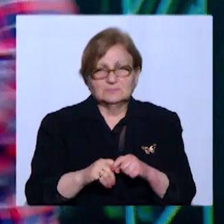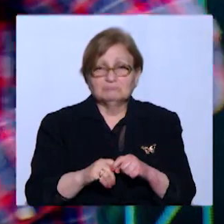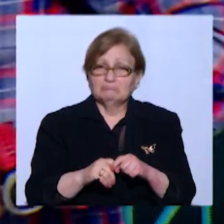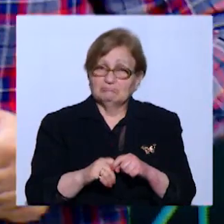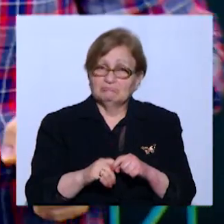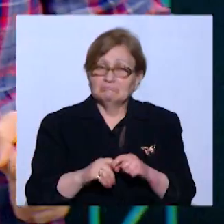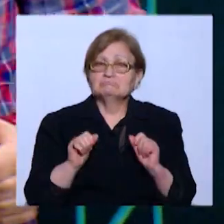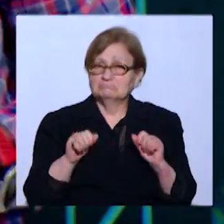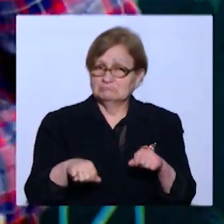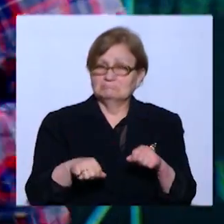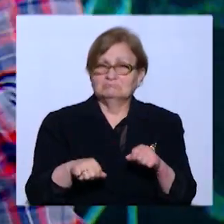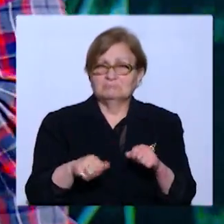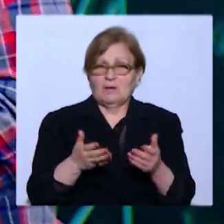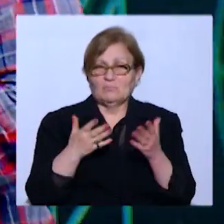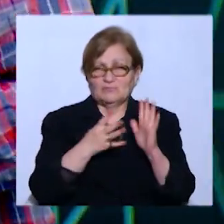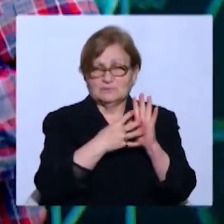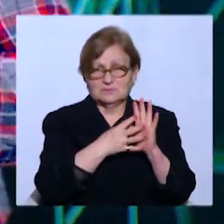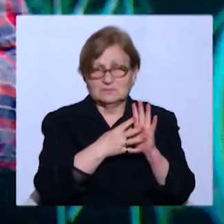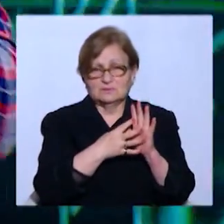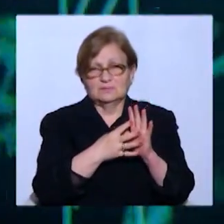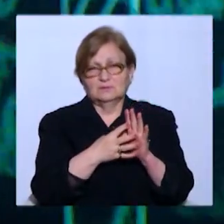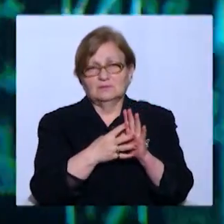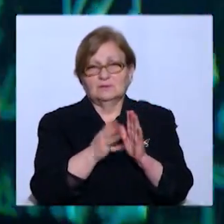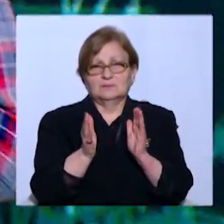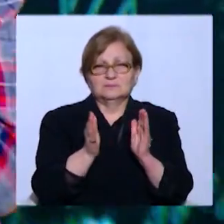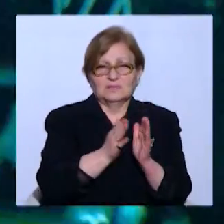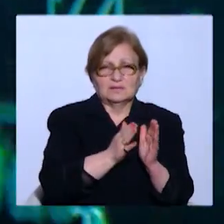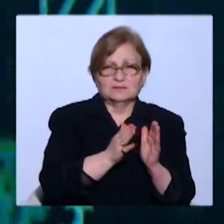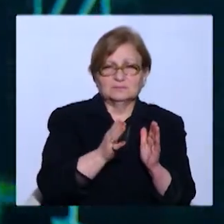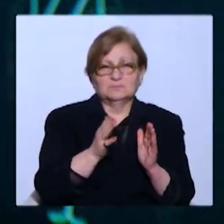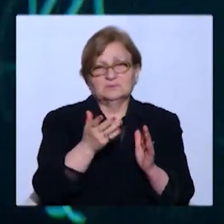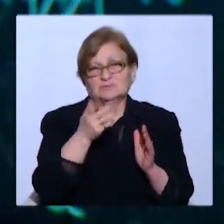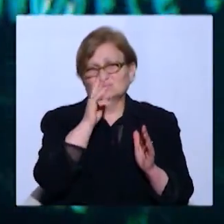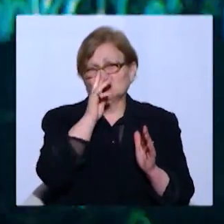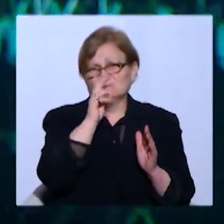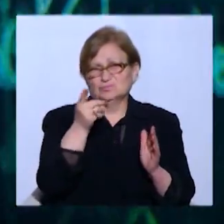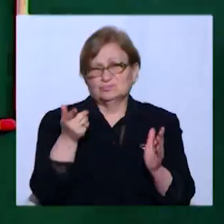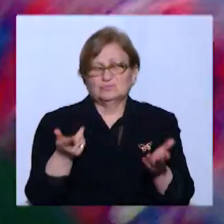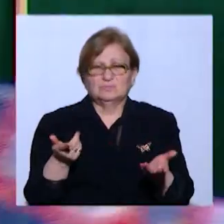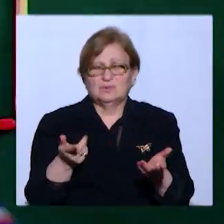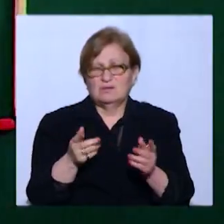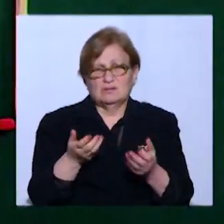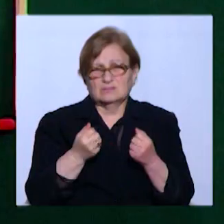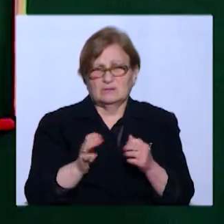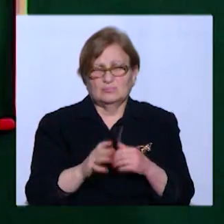აი ასე შეგვიძლია. 9 ნაკლებია 8-ზე. ო, ისე არ გამომდის.